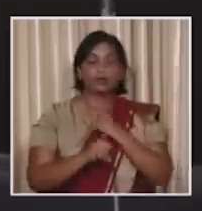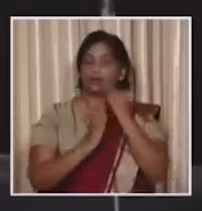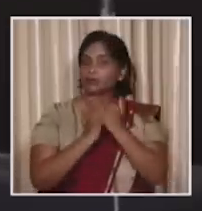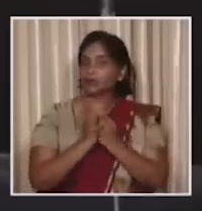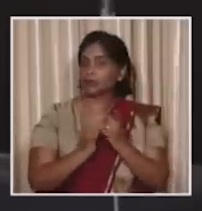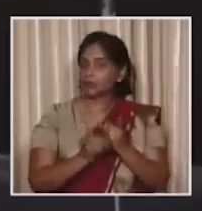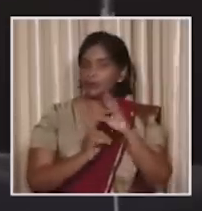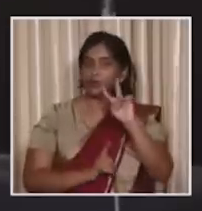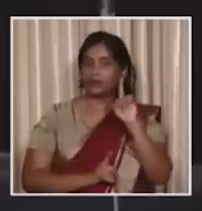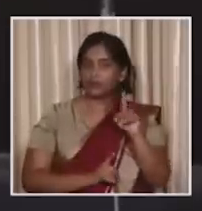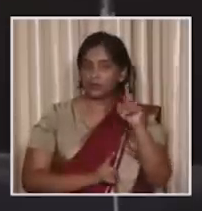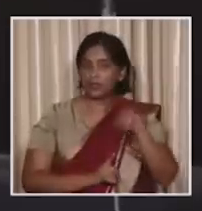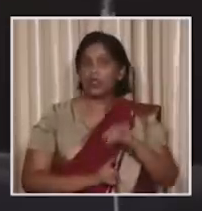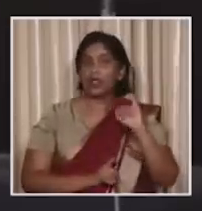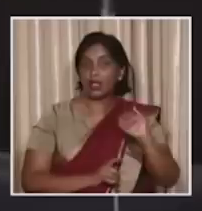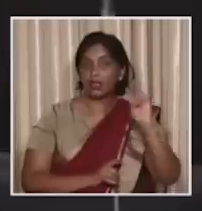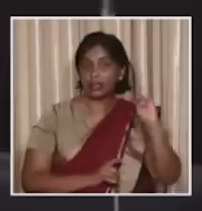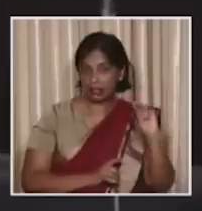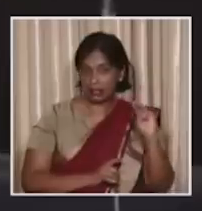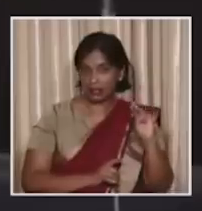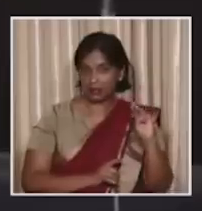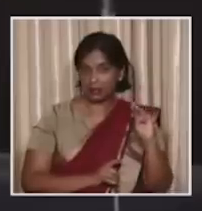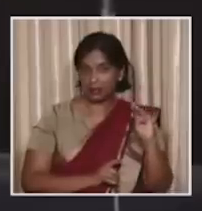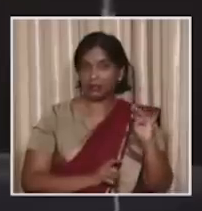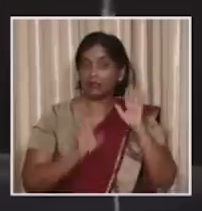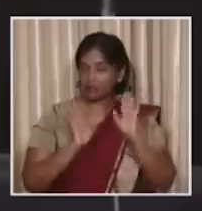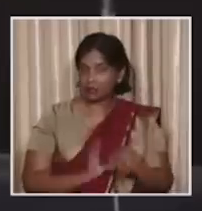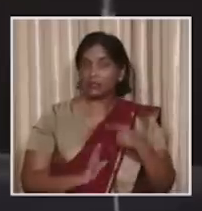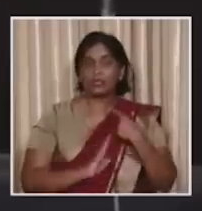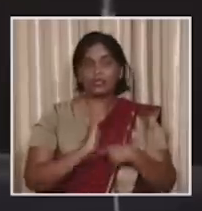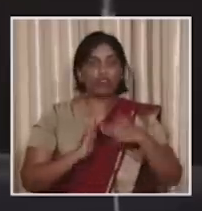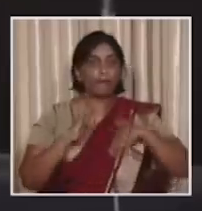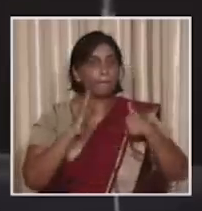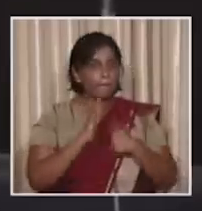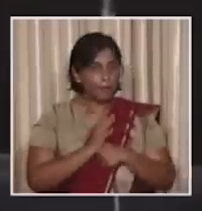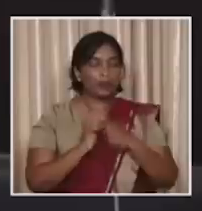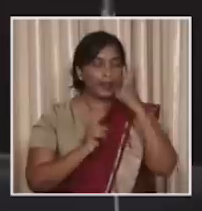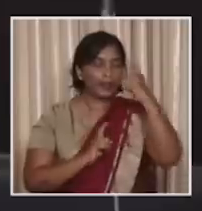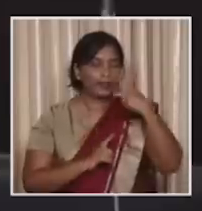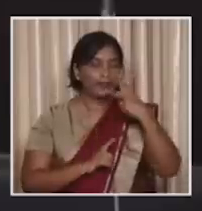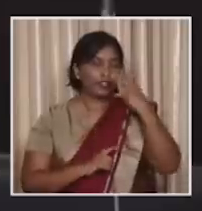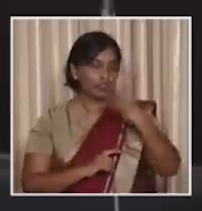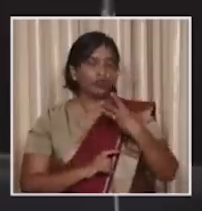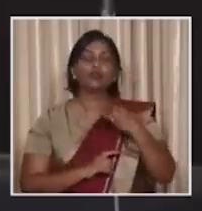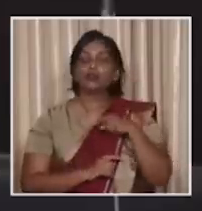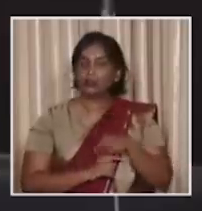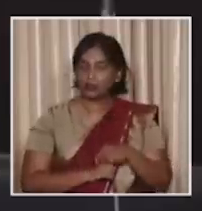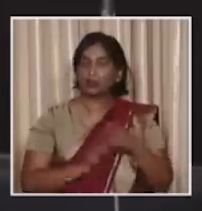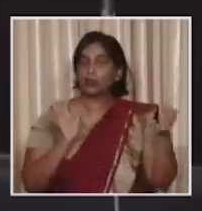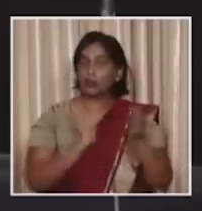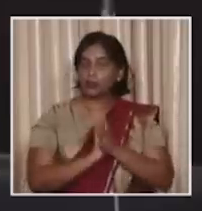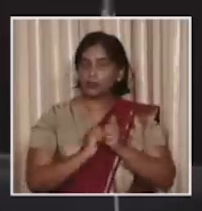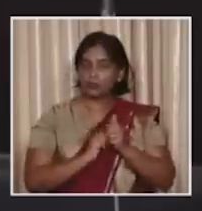පරිදි 21/6/30 වෙනි දිනට තිබුණු ශ්‍රී ලංකා විදුහල්පති සේවයේ 1, 2, 3 ශ්‍රේණිවල